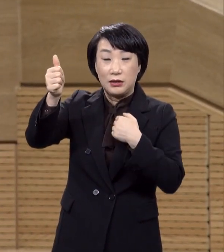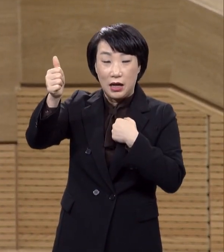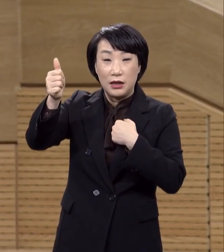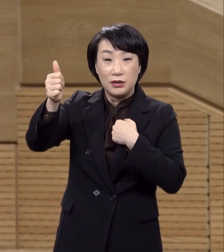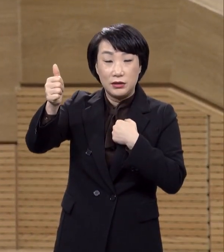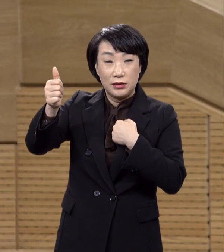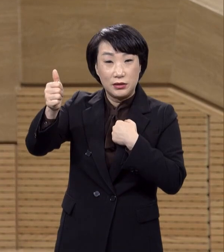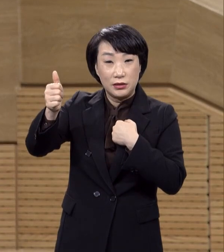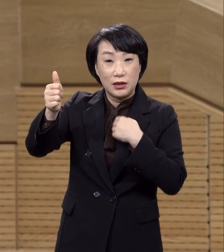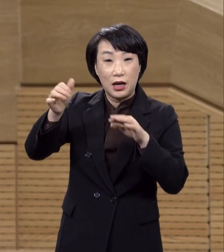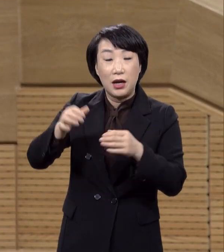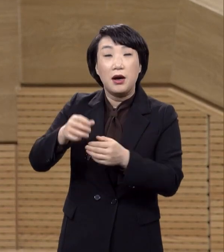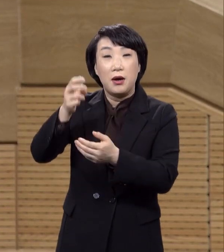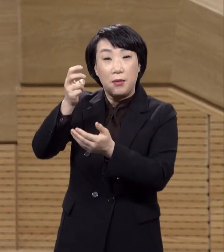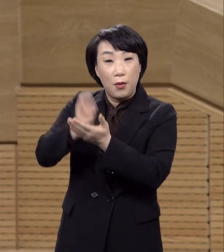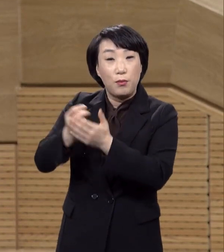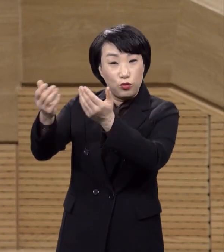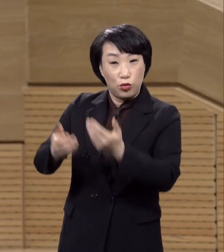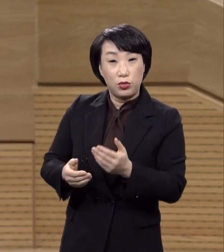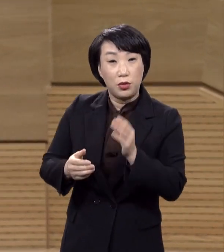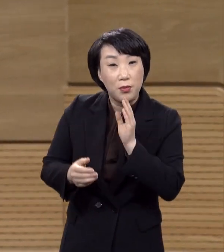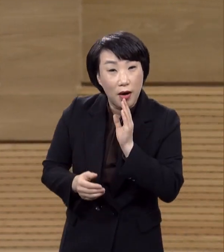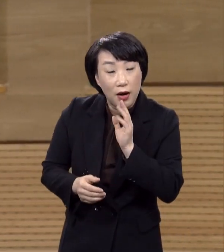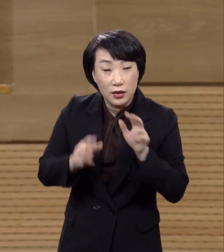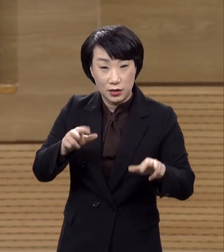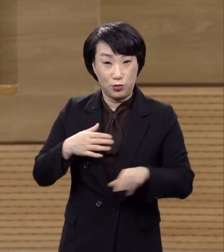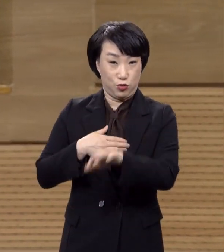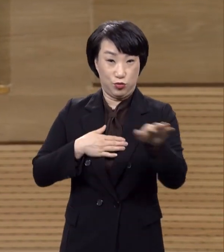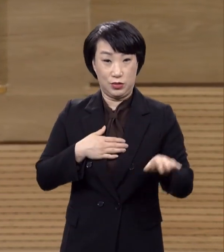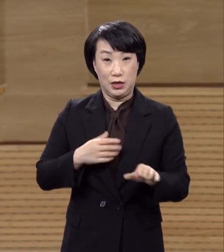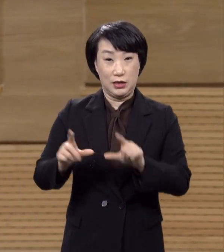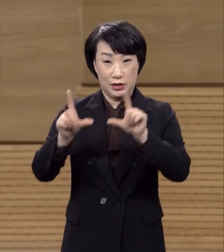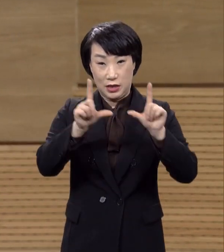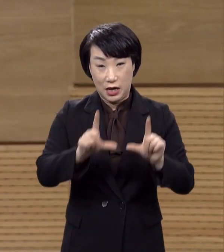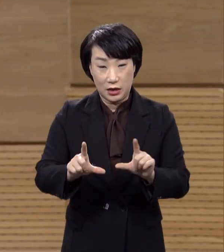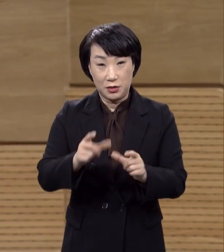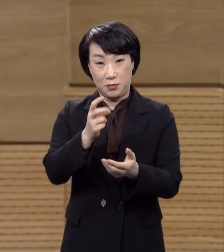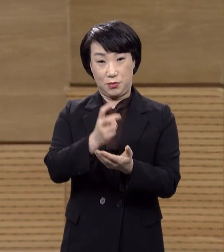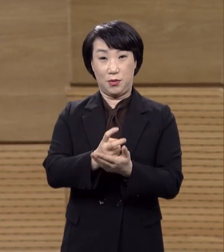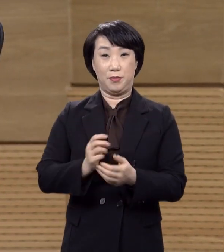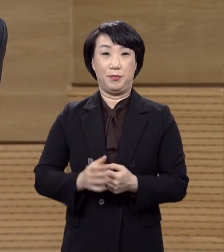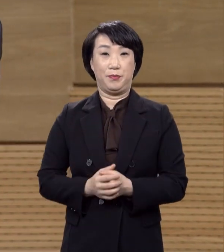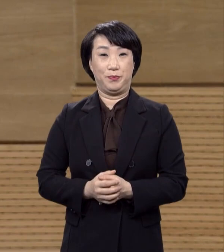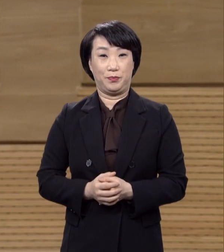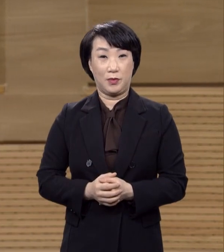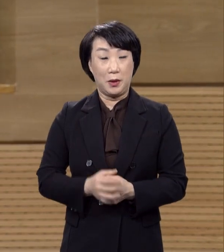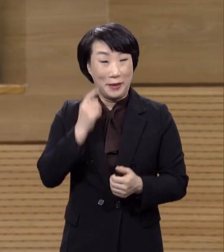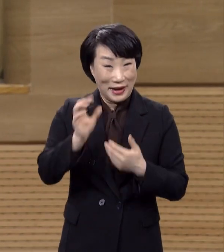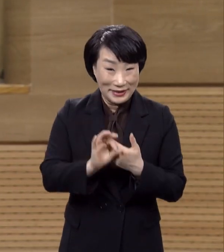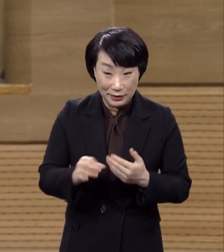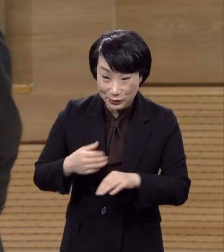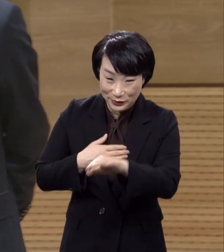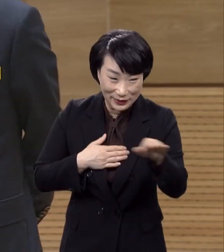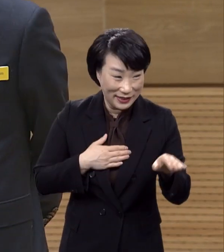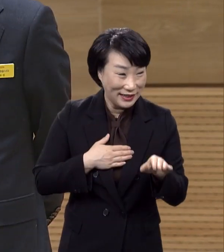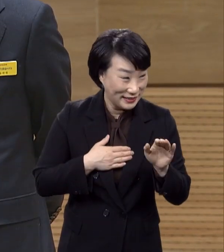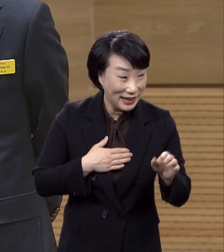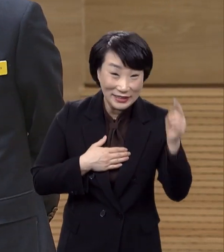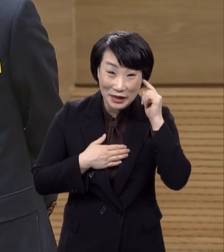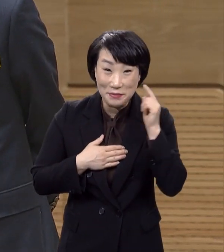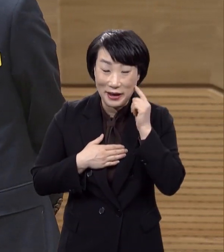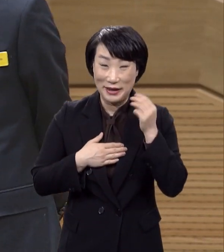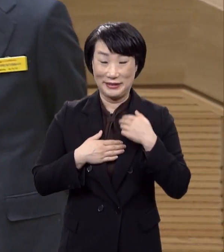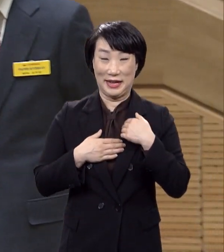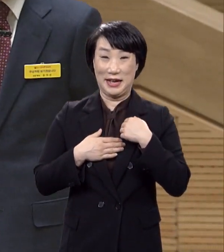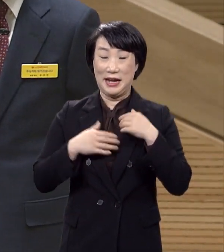피조물에게 주신 법이 지금 우리가 살아가는 법입니다. 만약에 우리가 보세요.